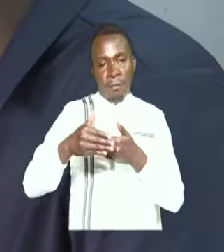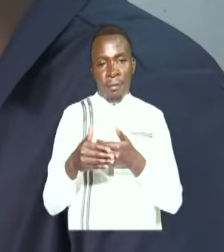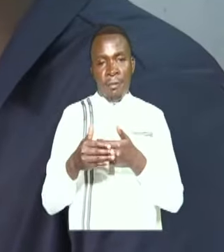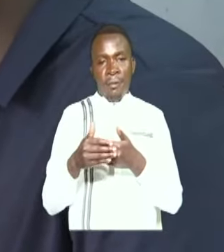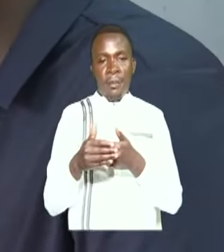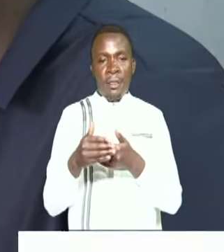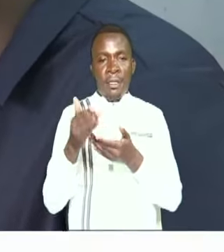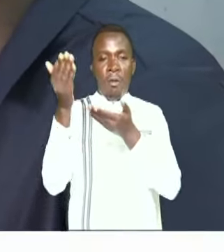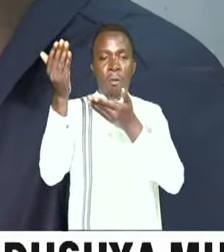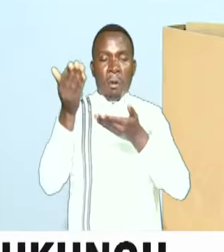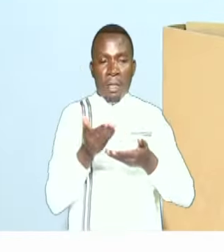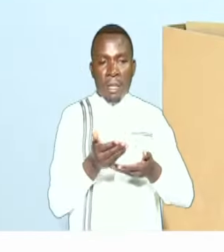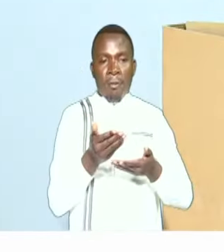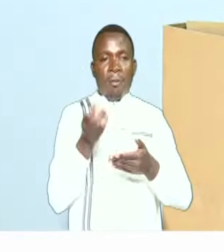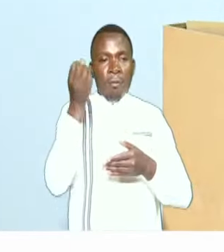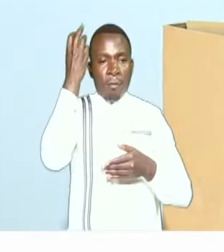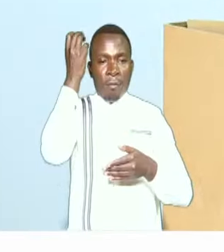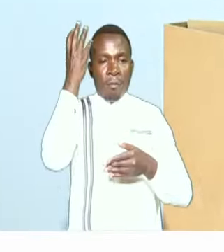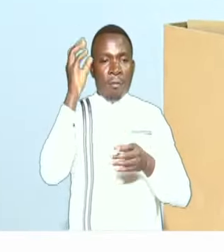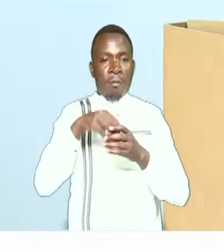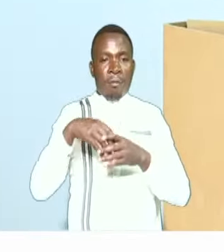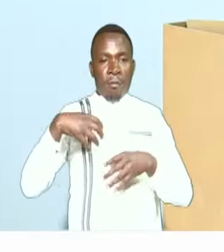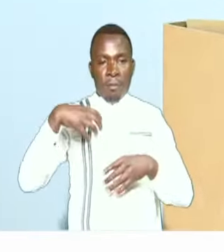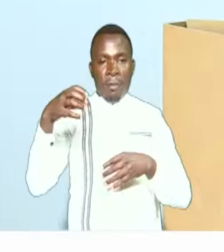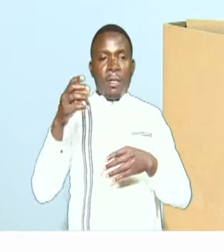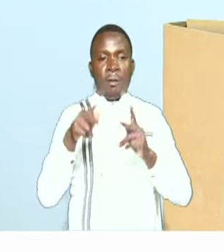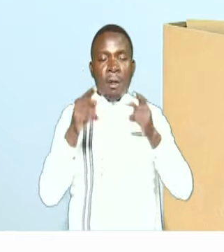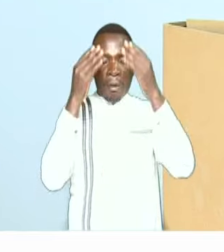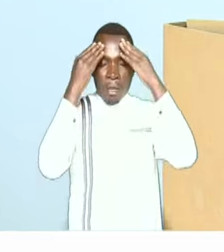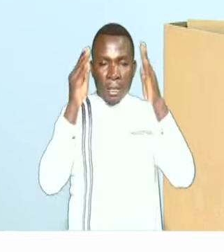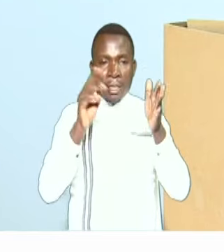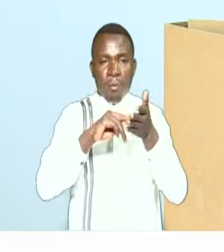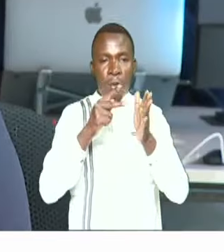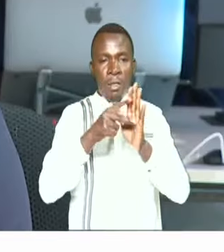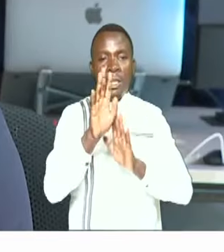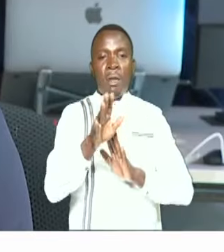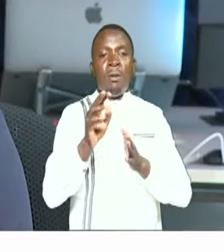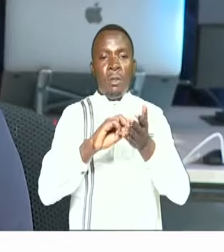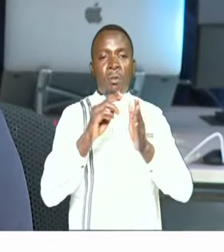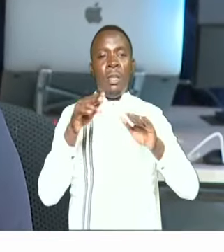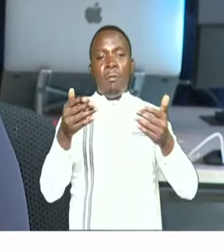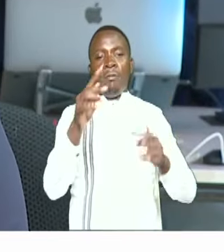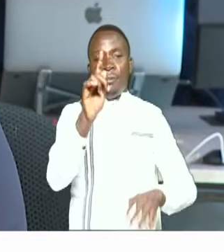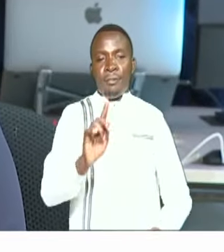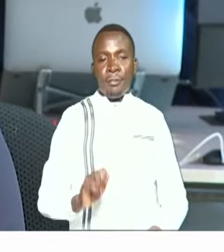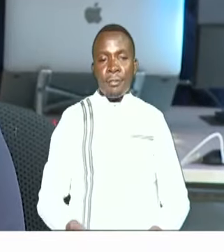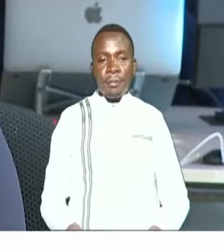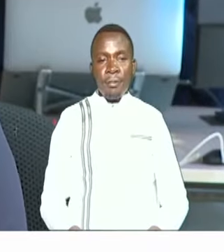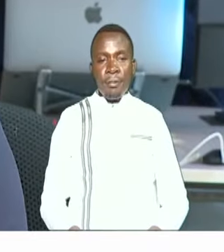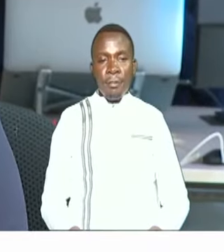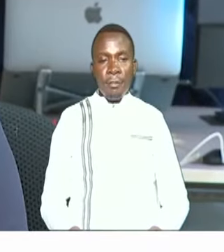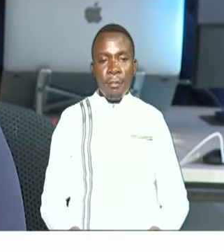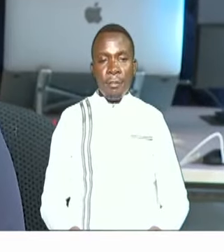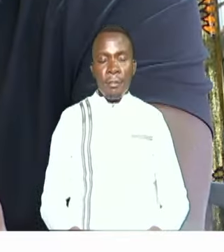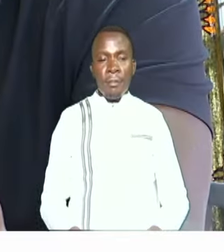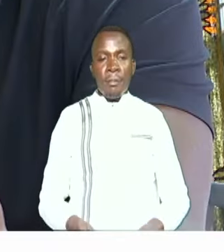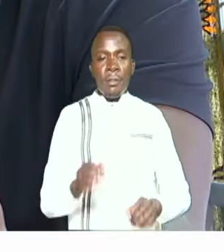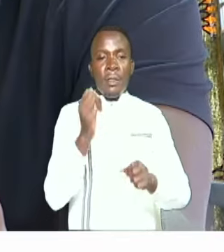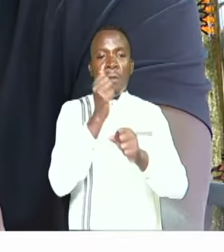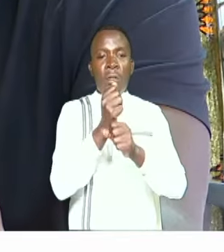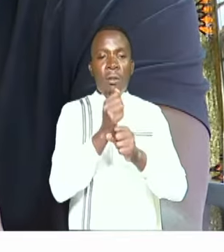mu dushya mu bukungu. Ku bantu batazi umushinga wawe wasobanura gute? Twakoze proje yitwa